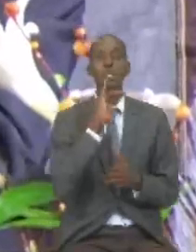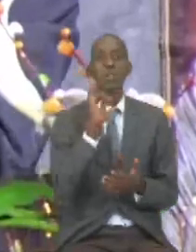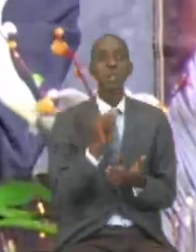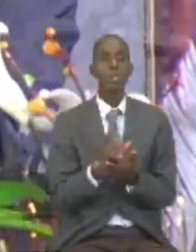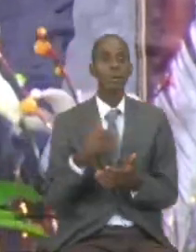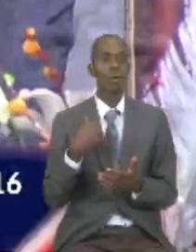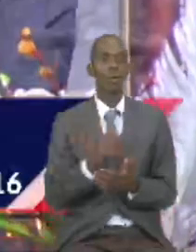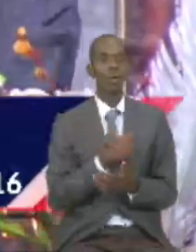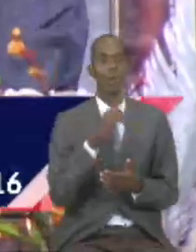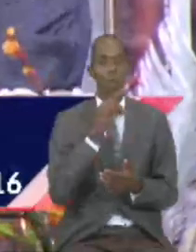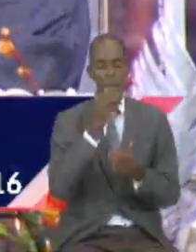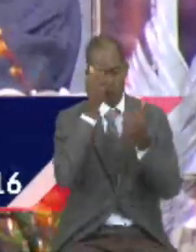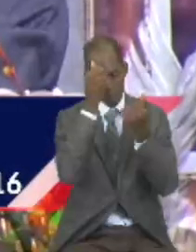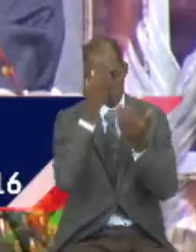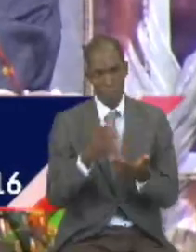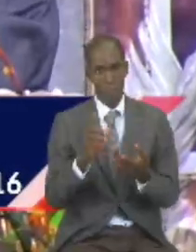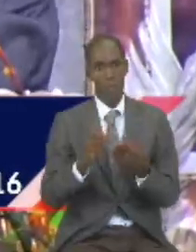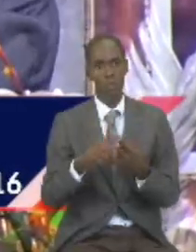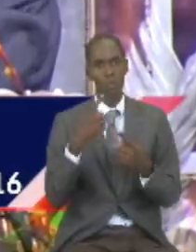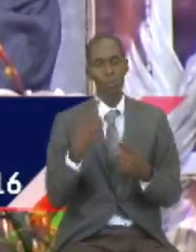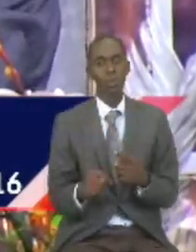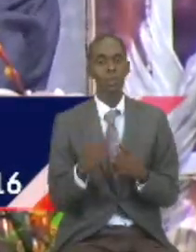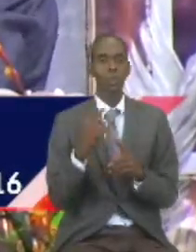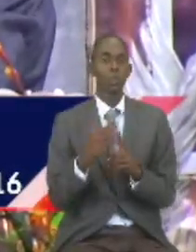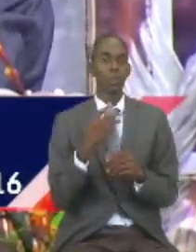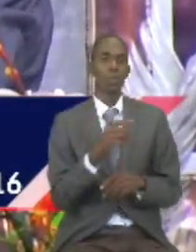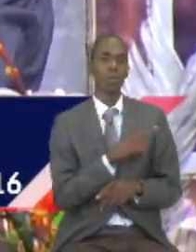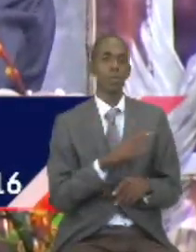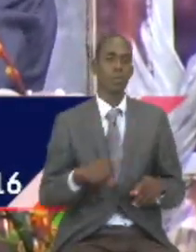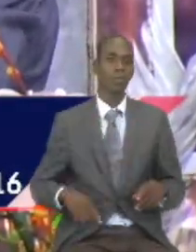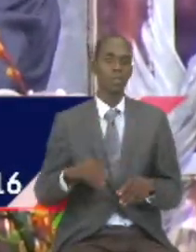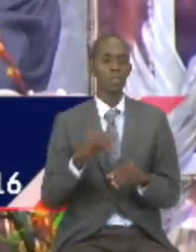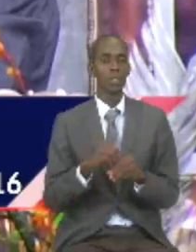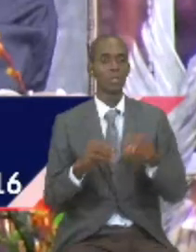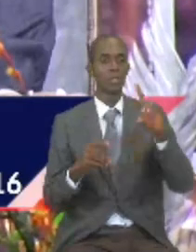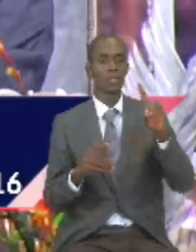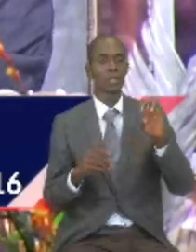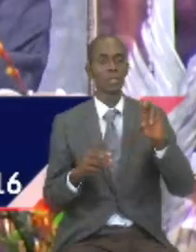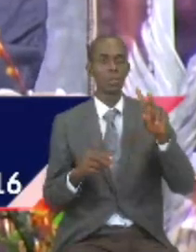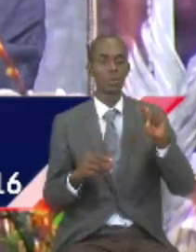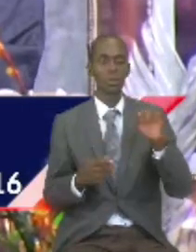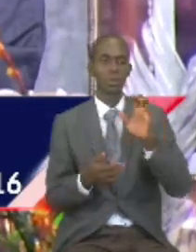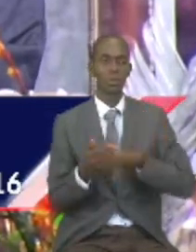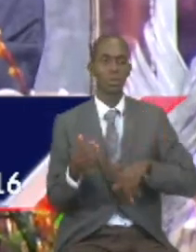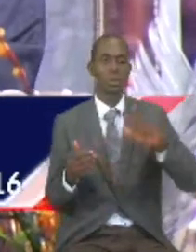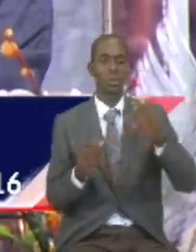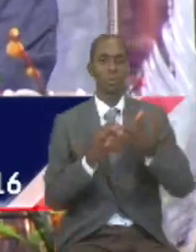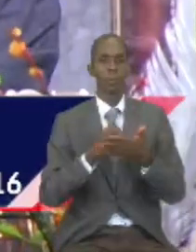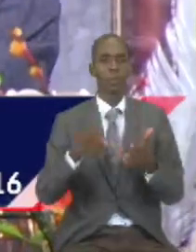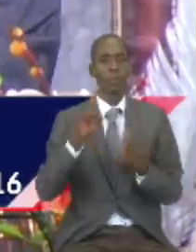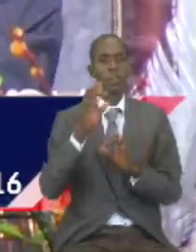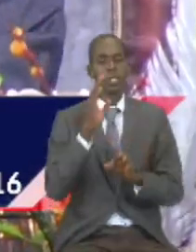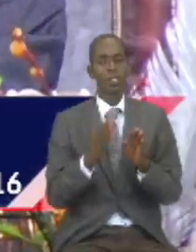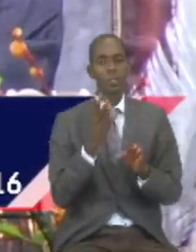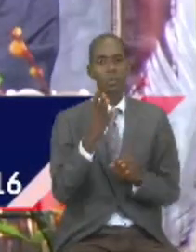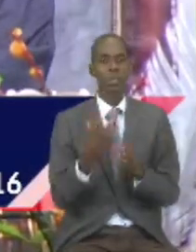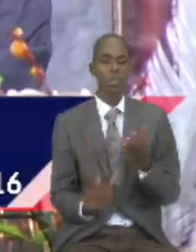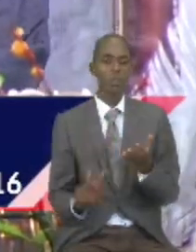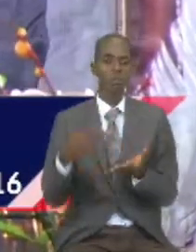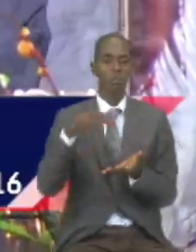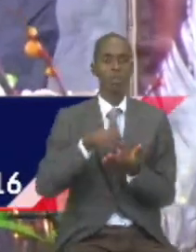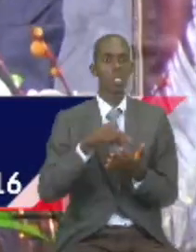que nous obéissons à la parole du Seigneur. Deutéronome 13, verset 1.